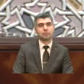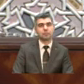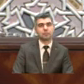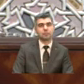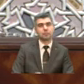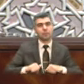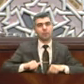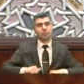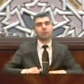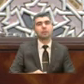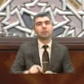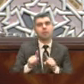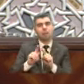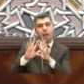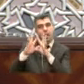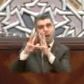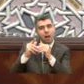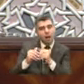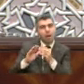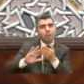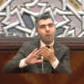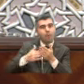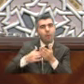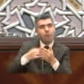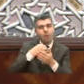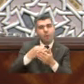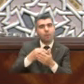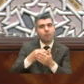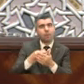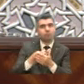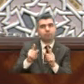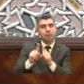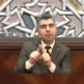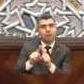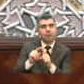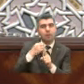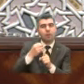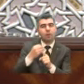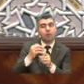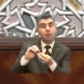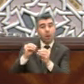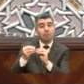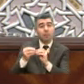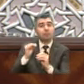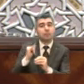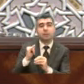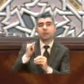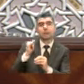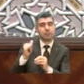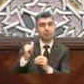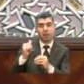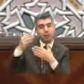سيد الوزير، هاد الارقام اللي عطيتيه وما كتشفيش الغليل ديالنا من هاد المشكل العويص اللي هو مشكل وطني